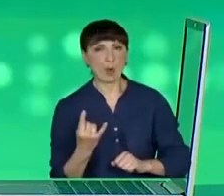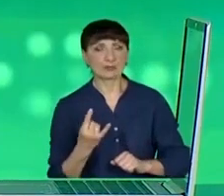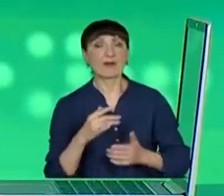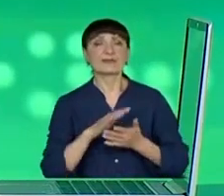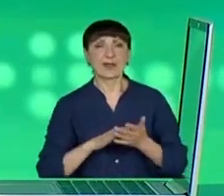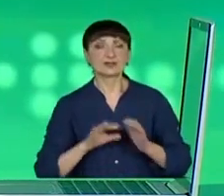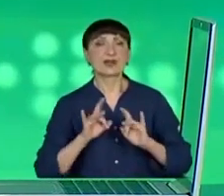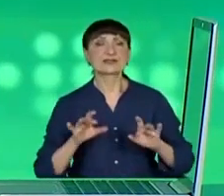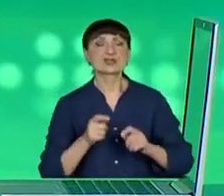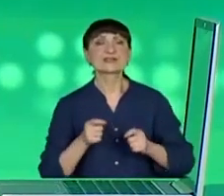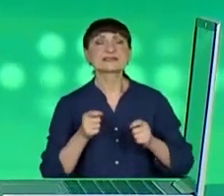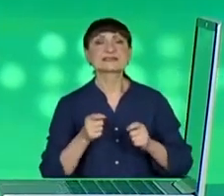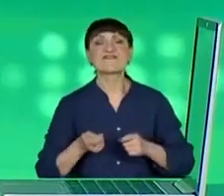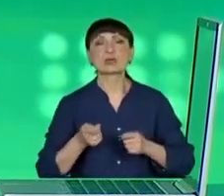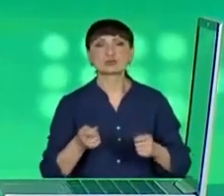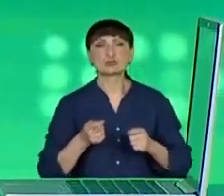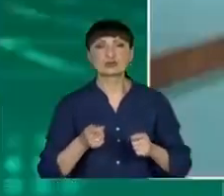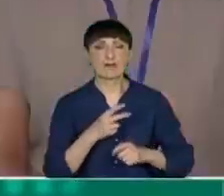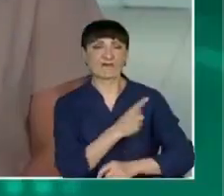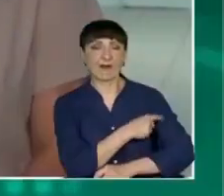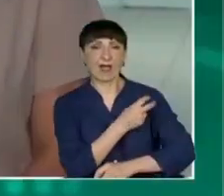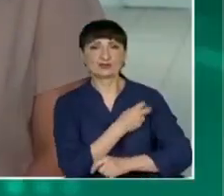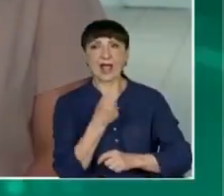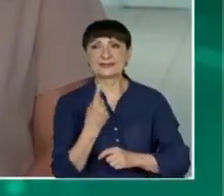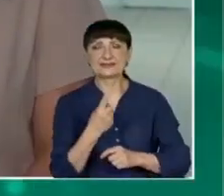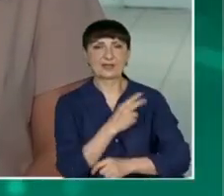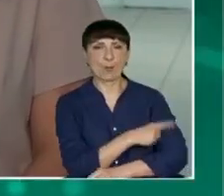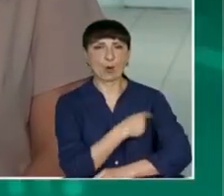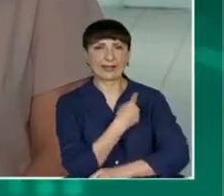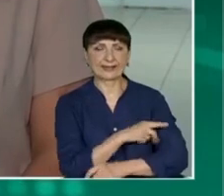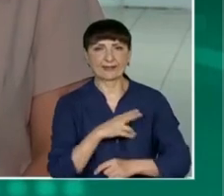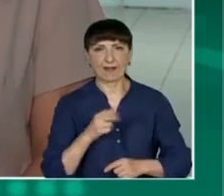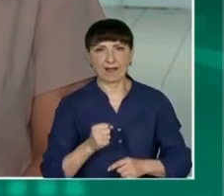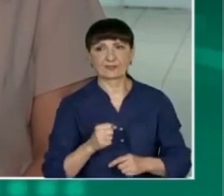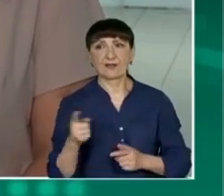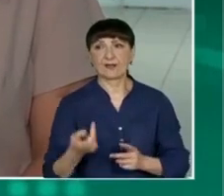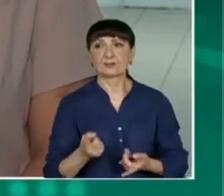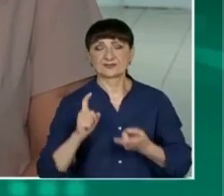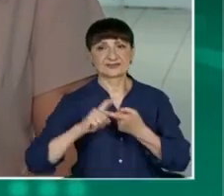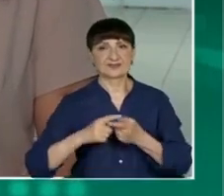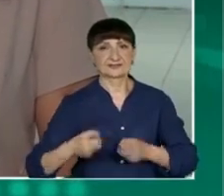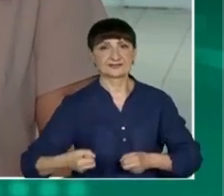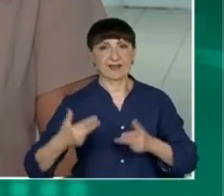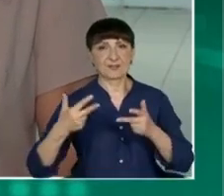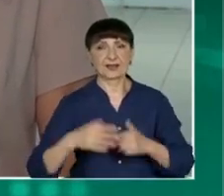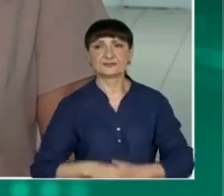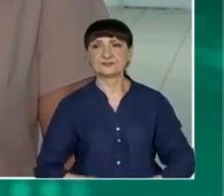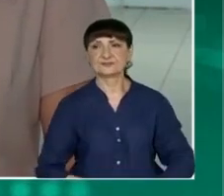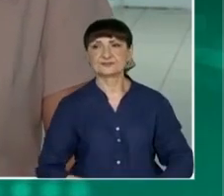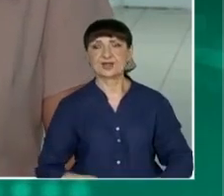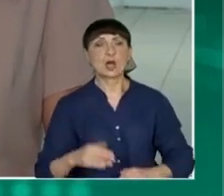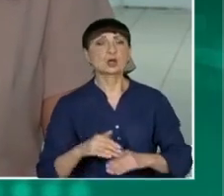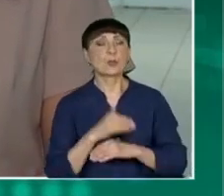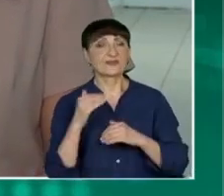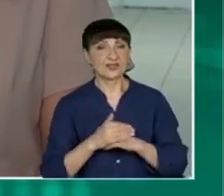расскажет заведующая отделением педиатрии 11-й поликлиники Мольдир Ибрагимова. Она сейчас с нами в прямом эфире. Мольдир, добрый